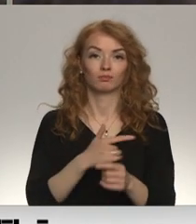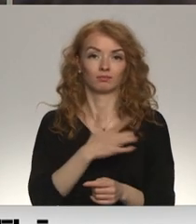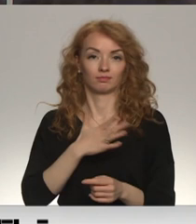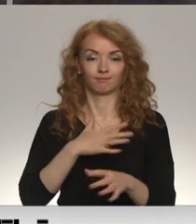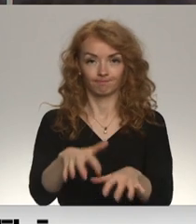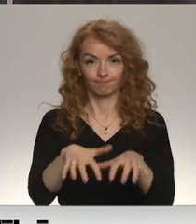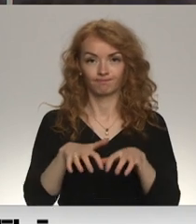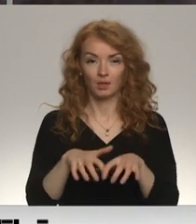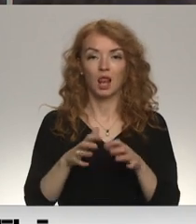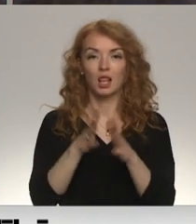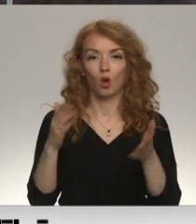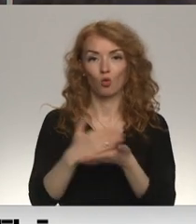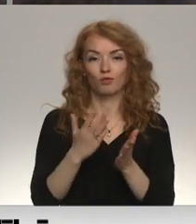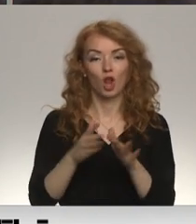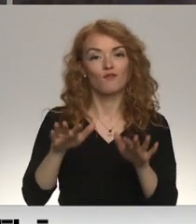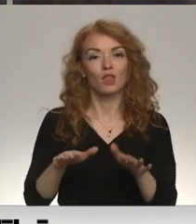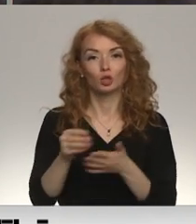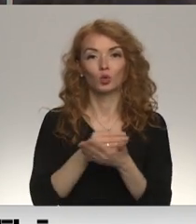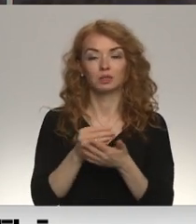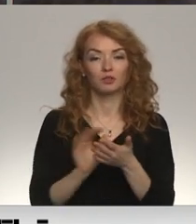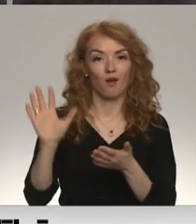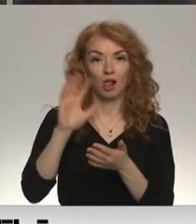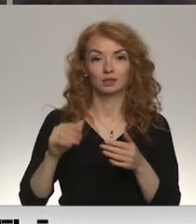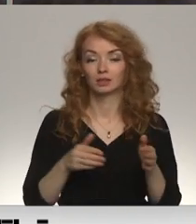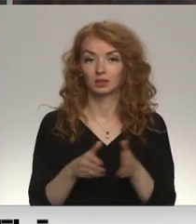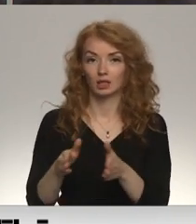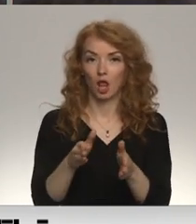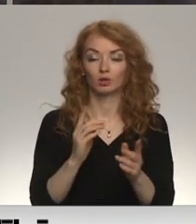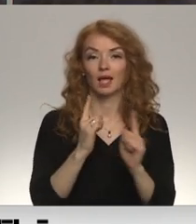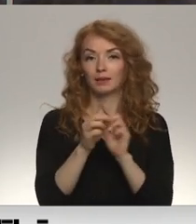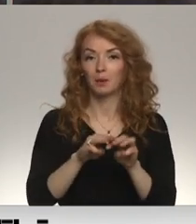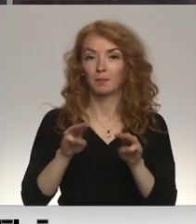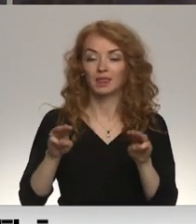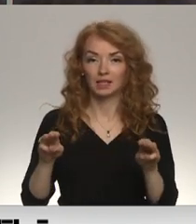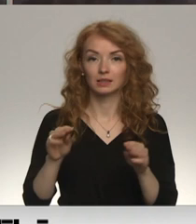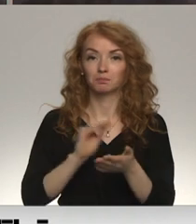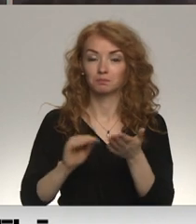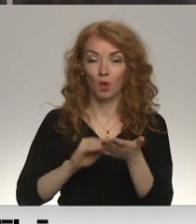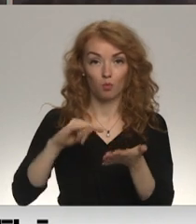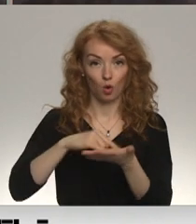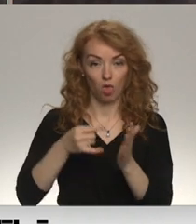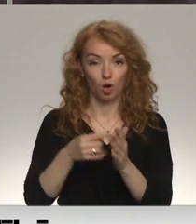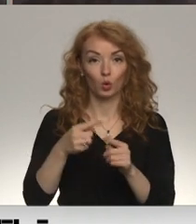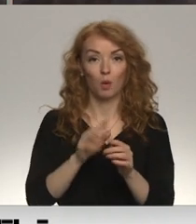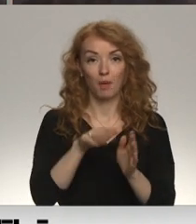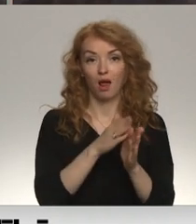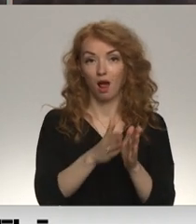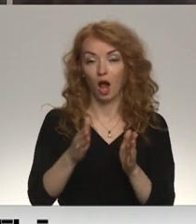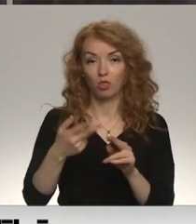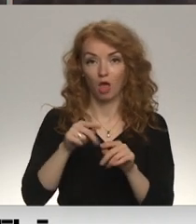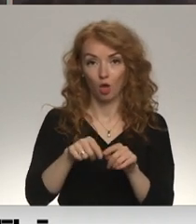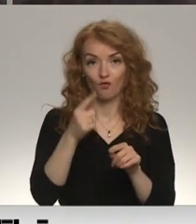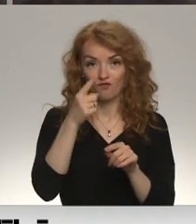pārvaldībā lielāko daļu vietējās nozīmes valsts ceļu. Satiksmes ministrijas izstrādātais pilots projekts paredz, ka par katru šādu ceļu